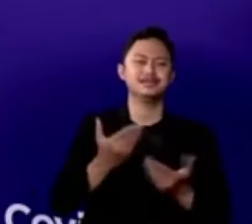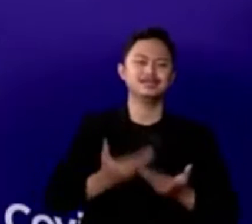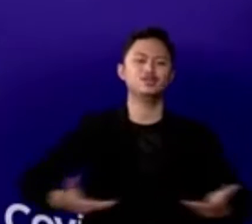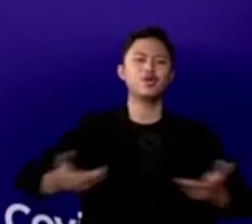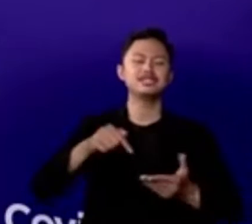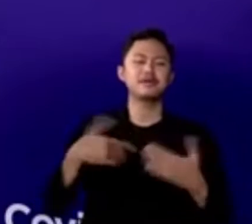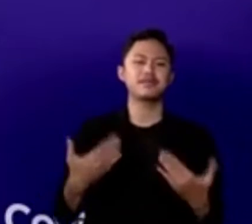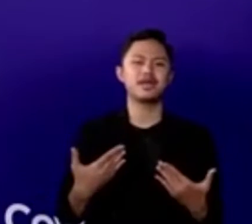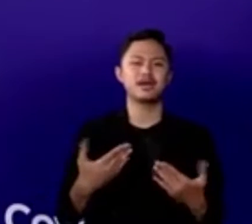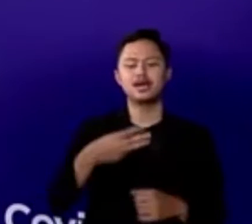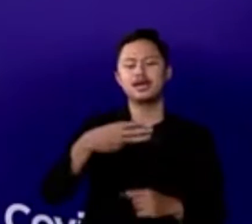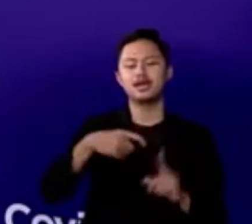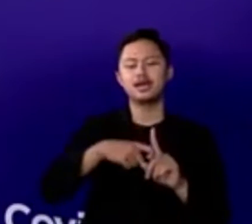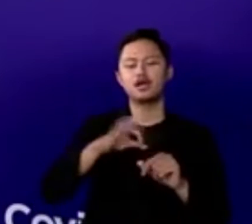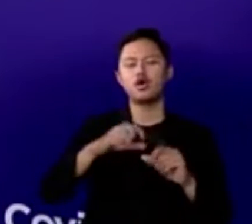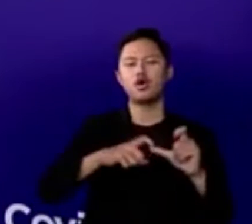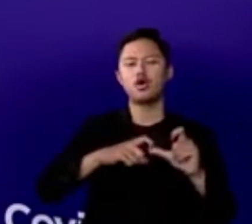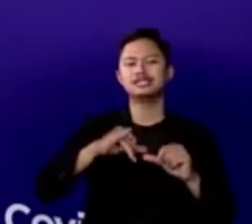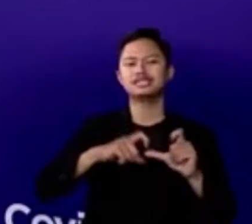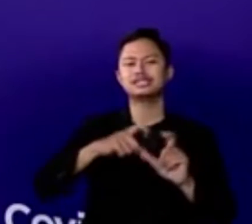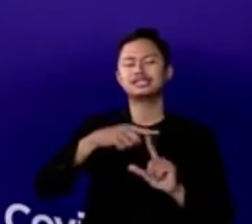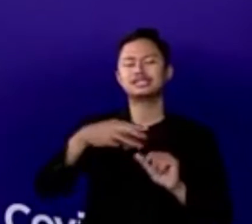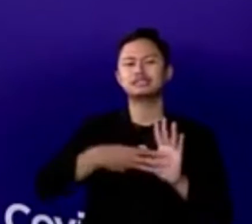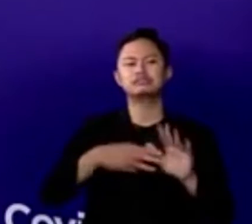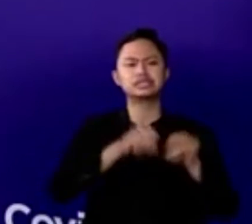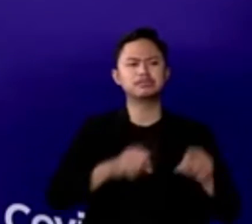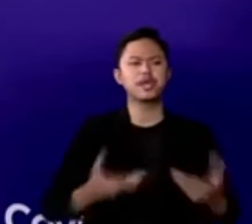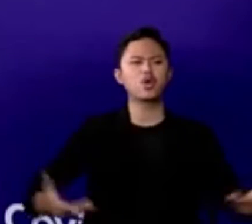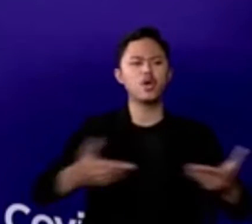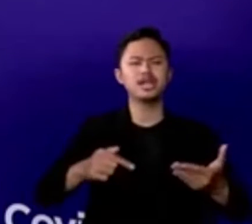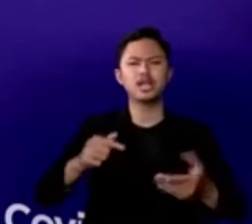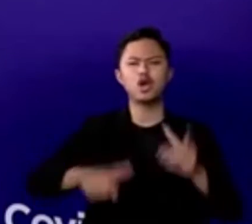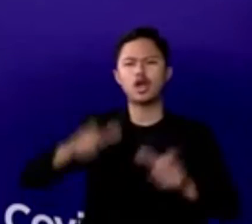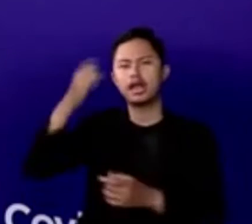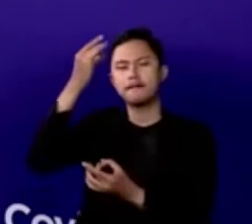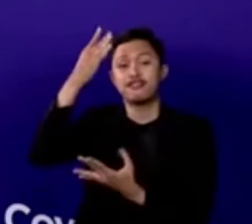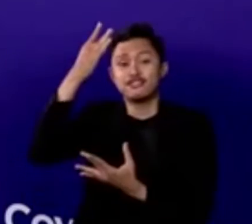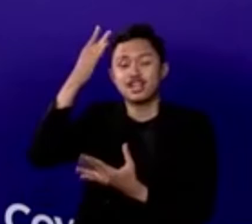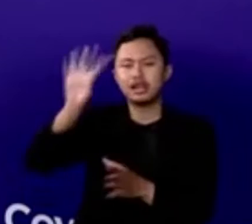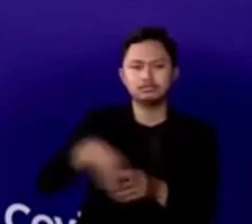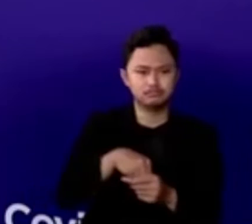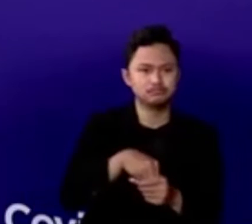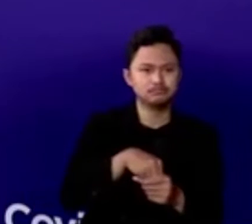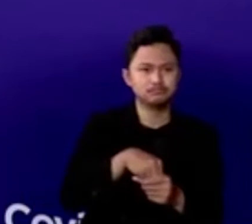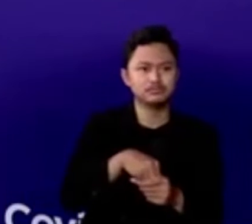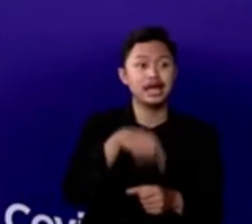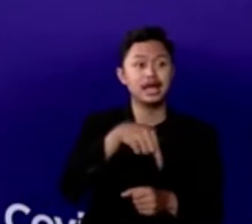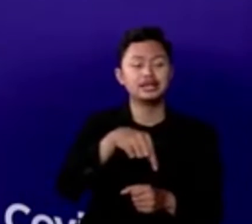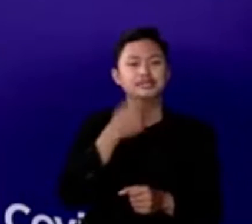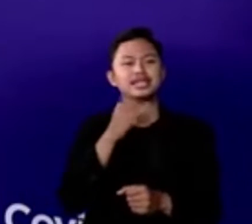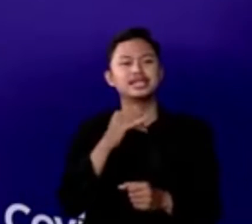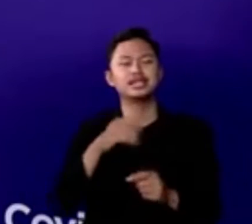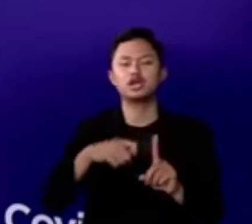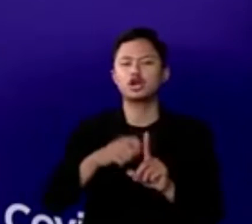nya sekarang di ekosistem digital sudah mulai Banyak orang-orang profesional mulai masuk ke sana Jadi kualitas kontennya sekarang lebih